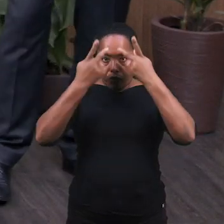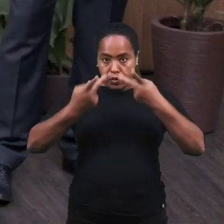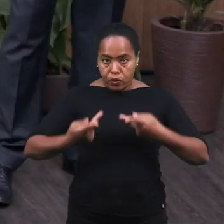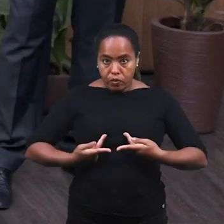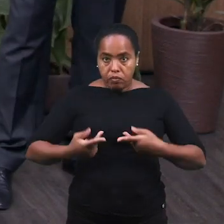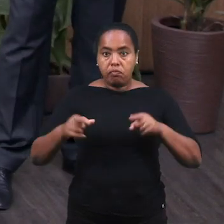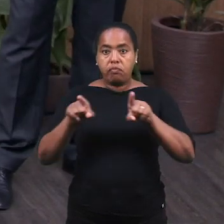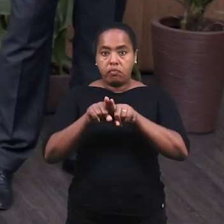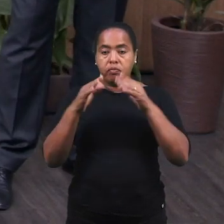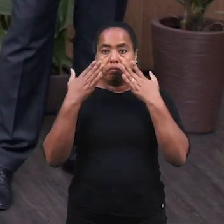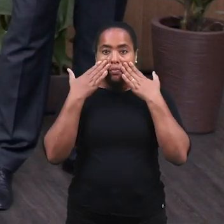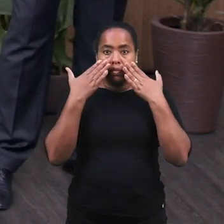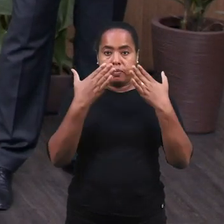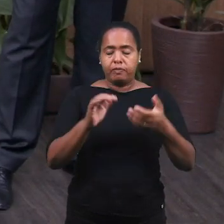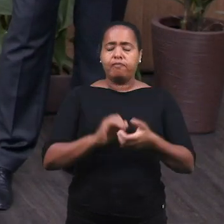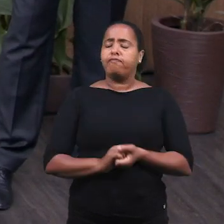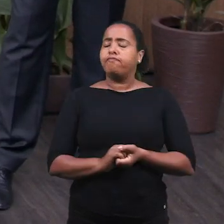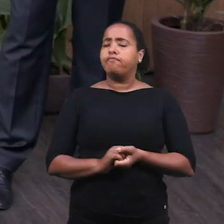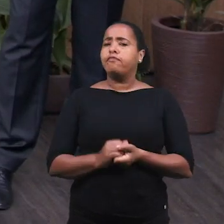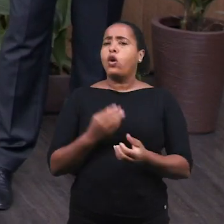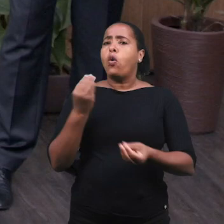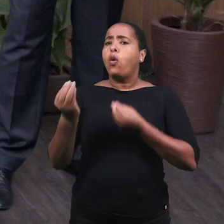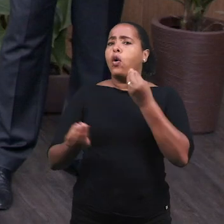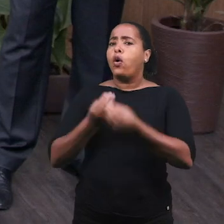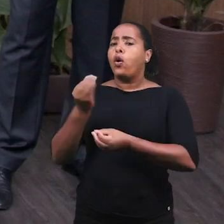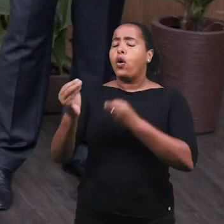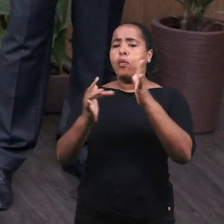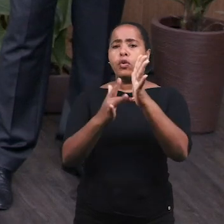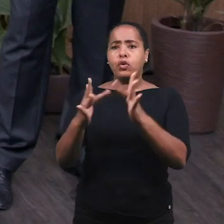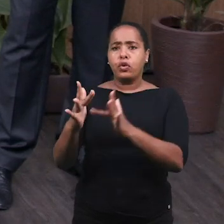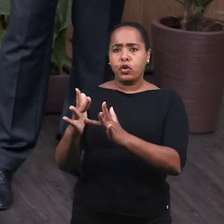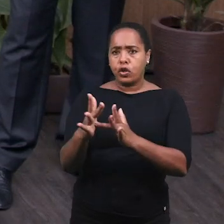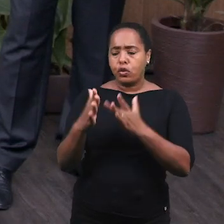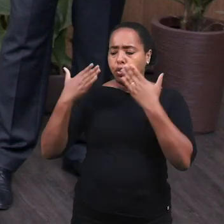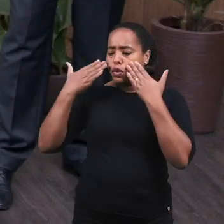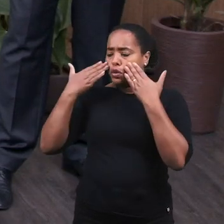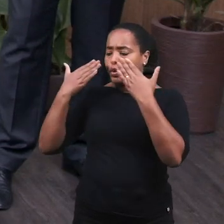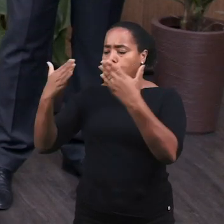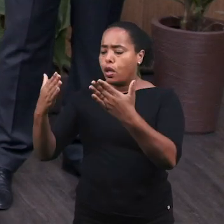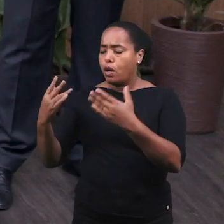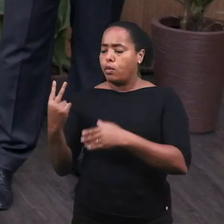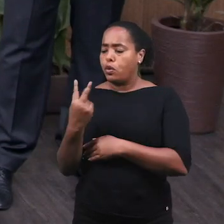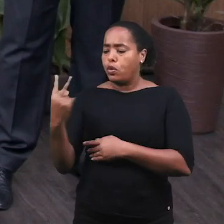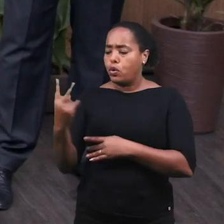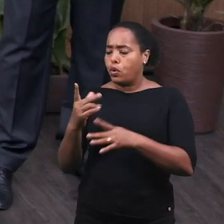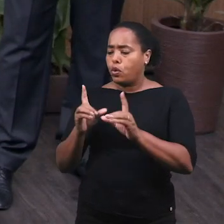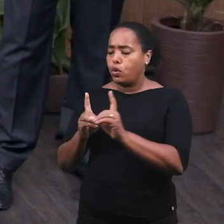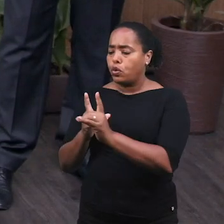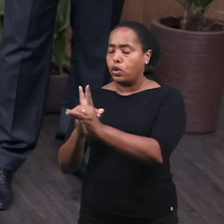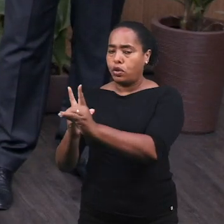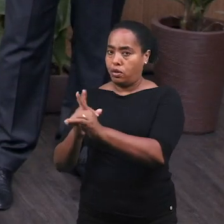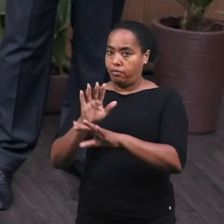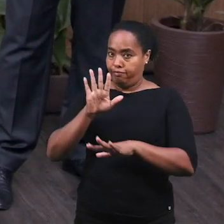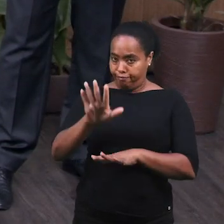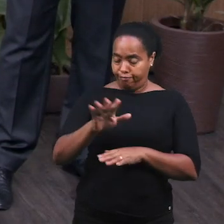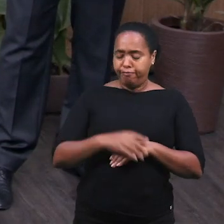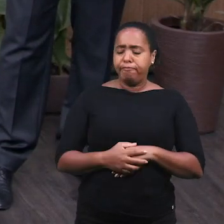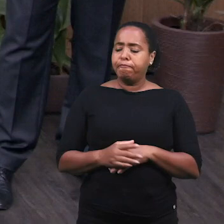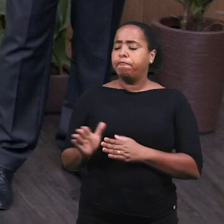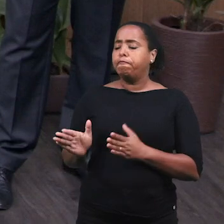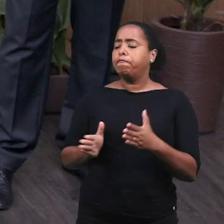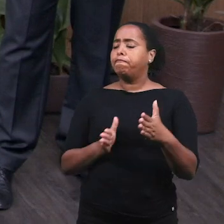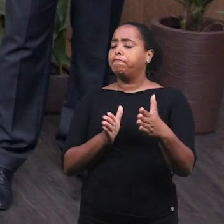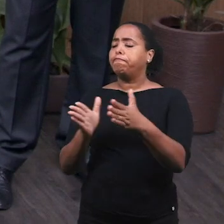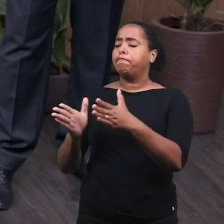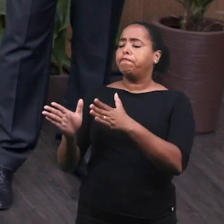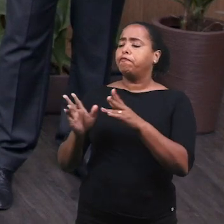Его. Давайте посмотрим, как же Иисус открылся этим двум ученикам на пути в Эммаус.